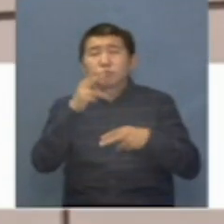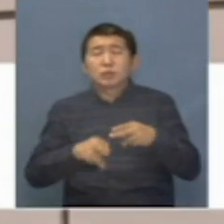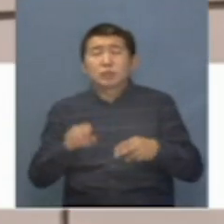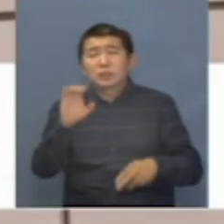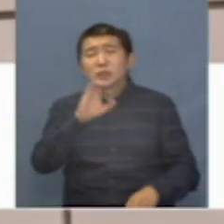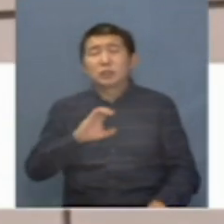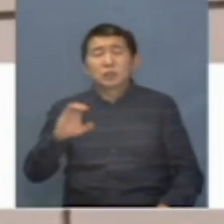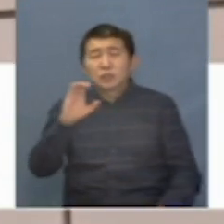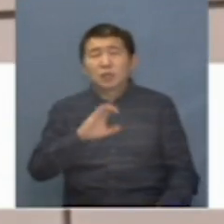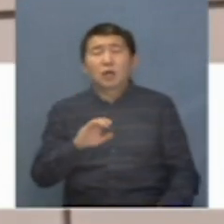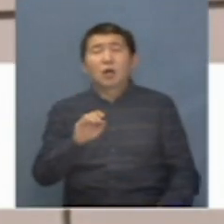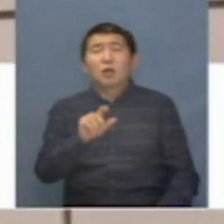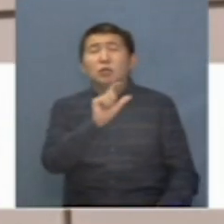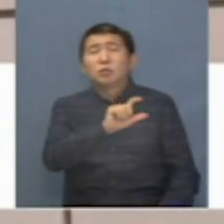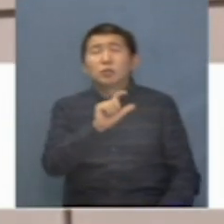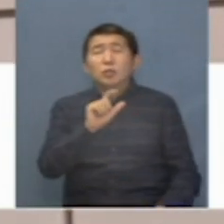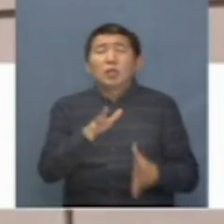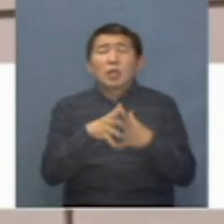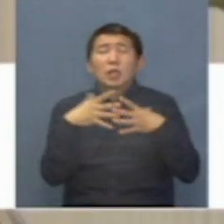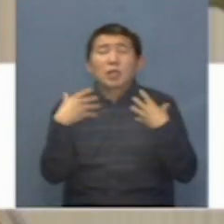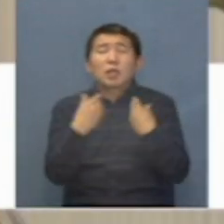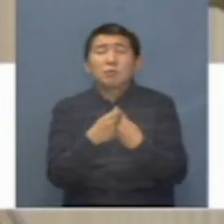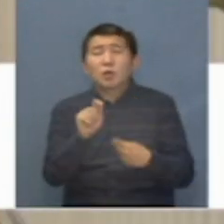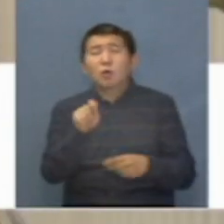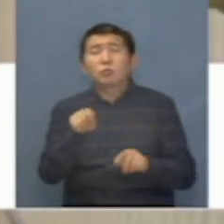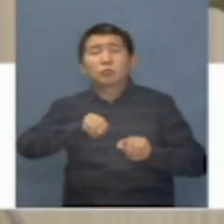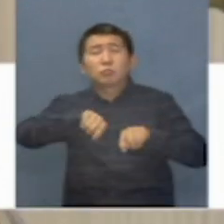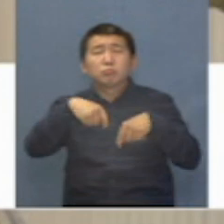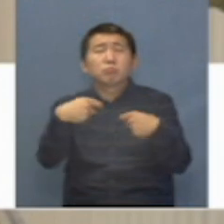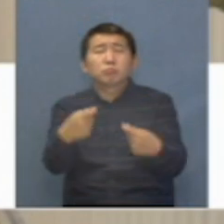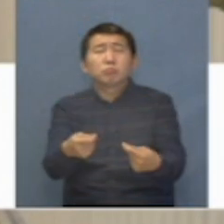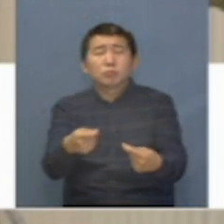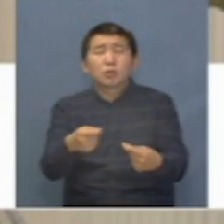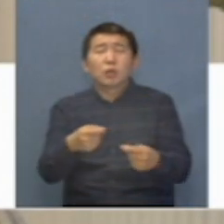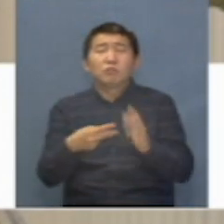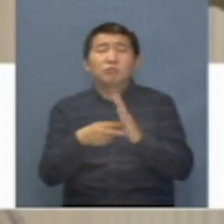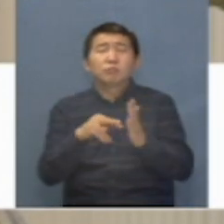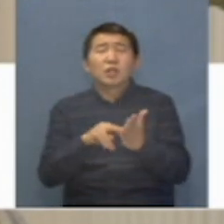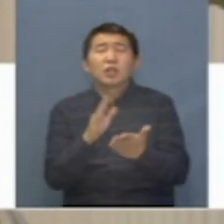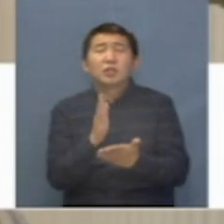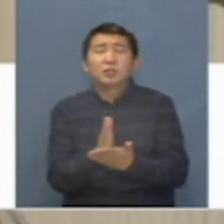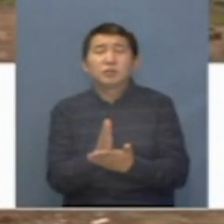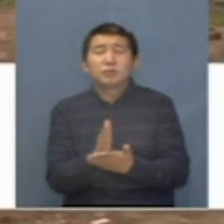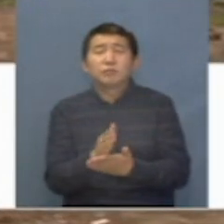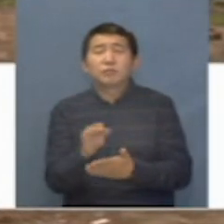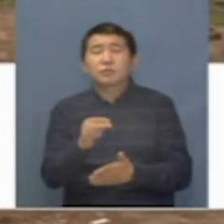айында азаматтарға кілттерді табыстау жоспарланған. Сондай-ақ жаңа үйлердің маңында